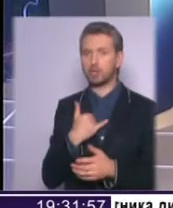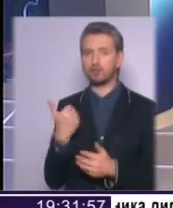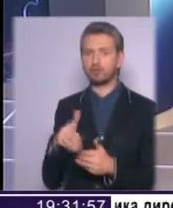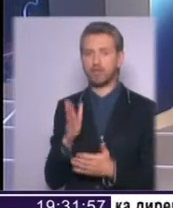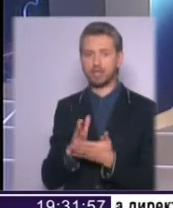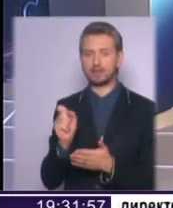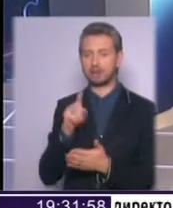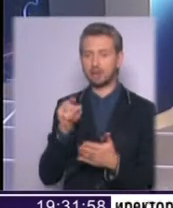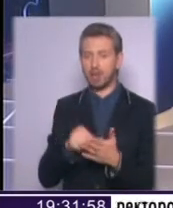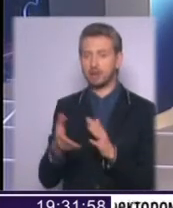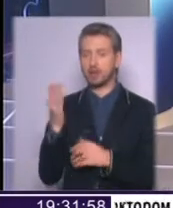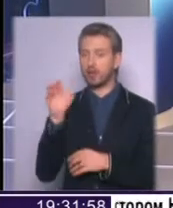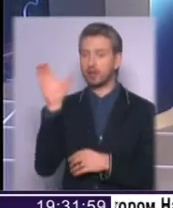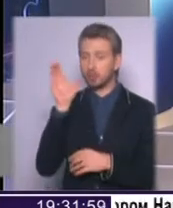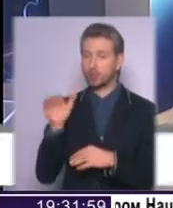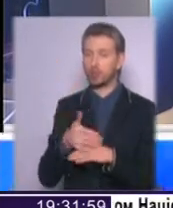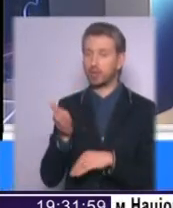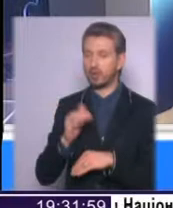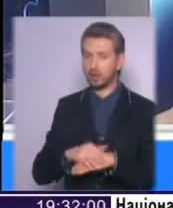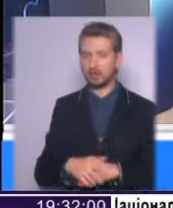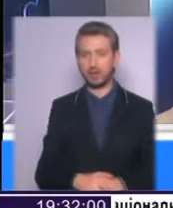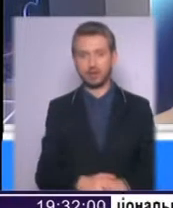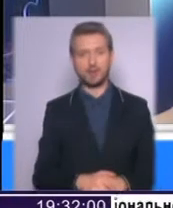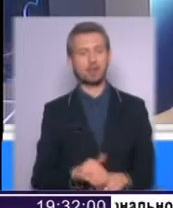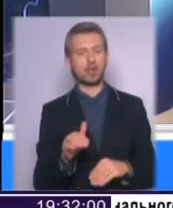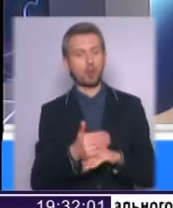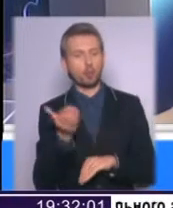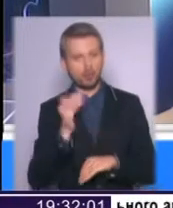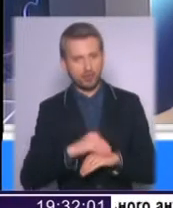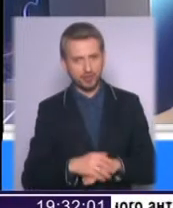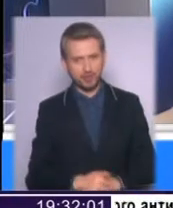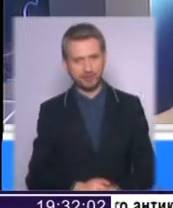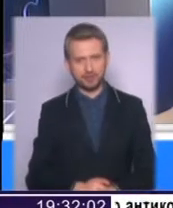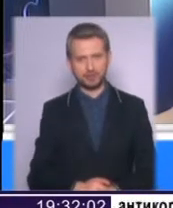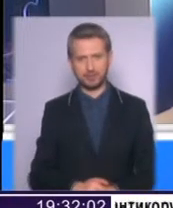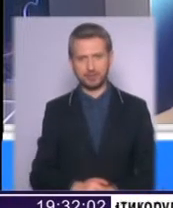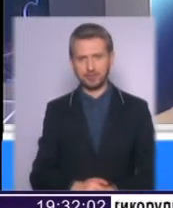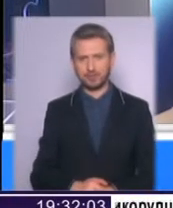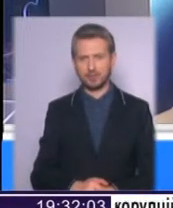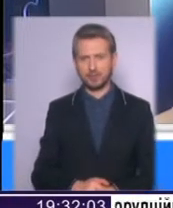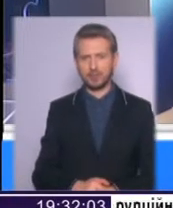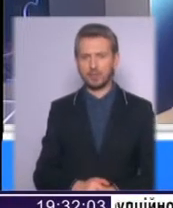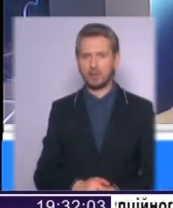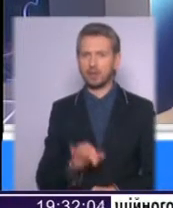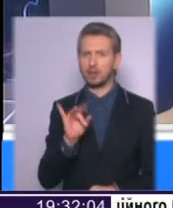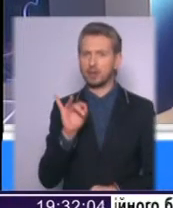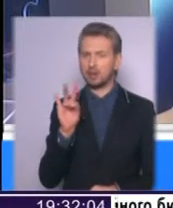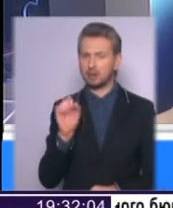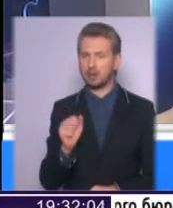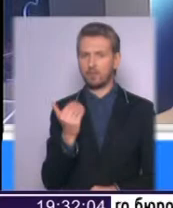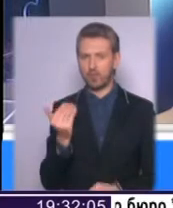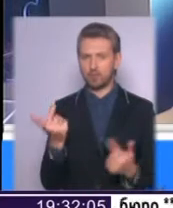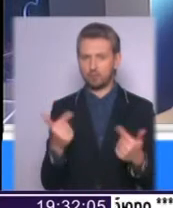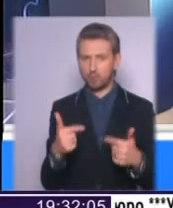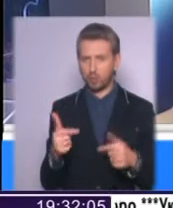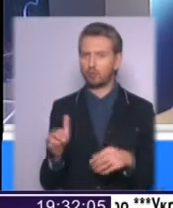від глядачів. Давайте їх слухати. Вечір добрий. Добрий вечір. Добрий. Бажаю. Ірина, і вашому гостю